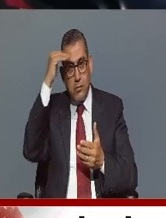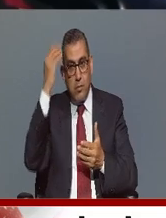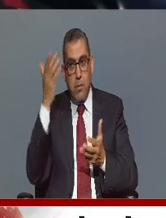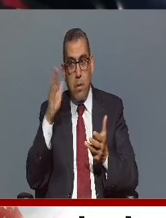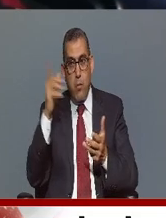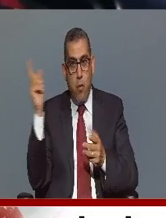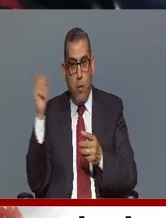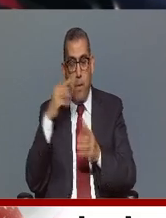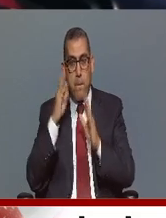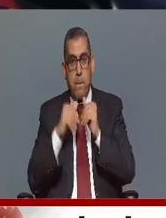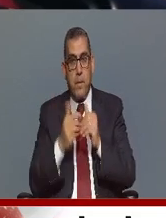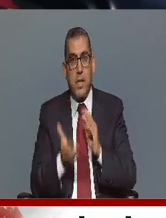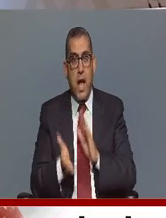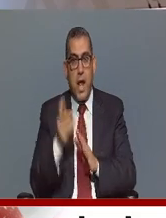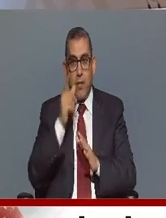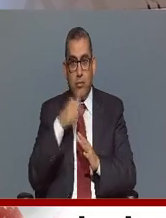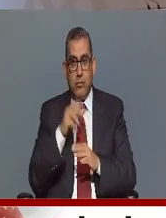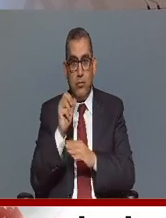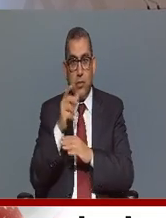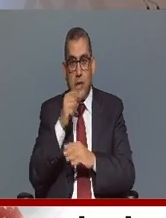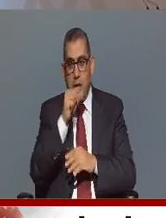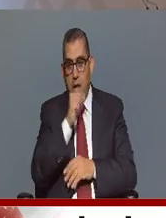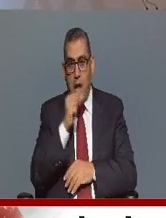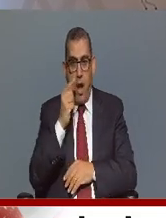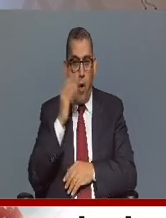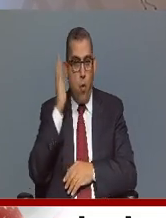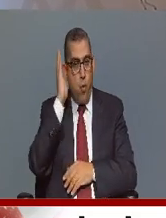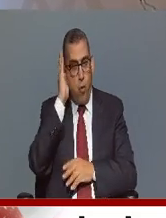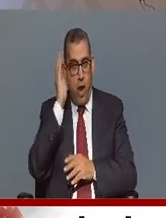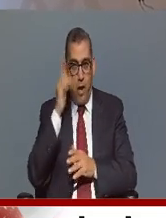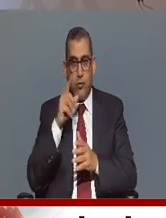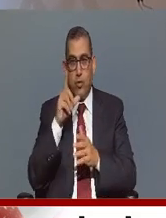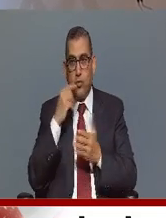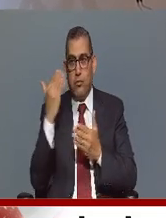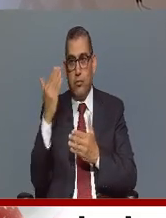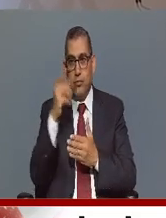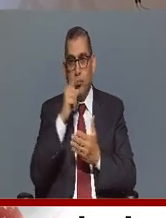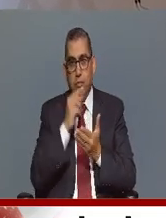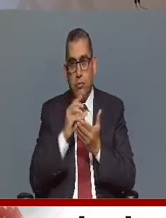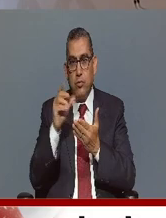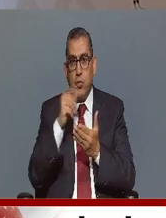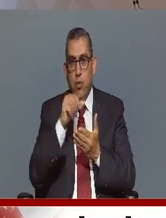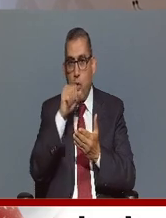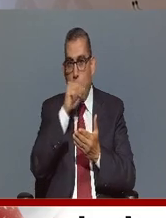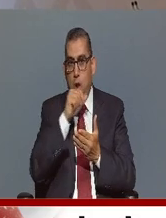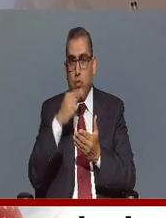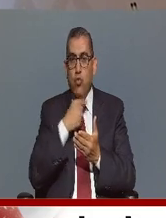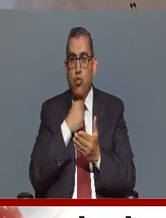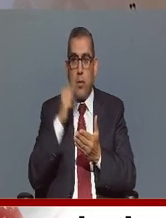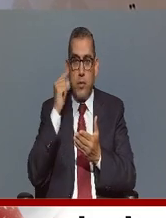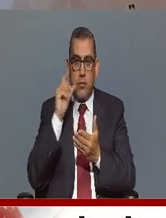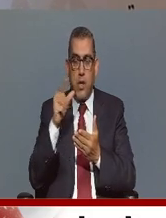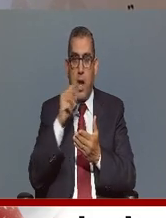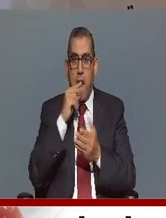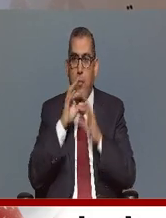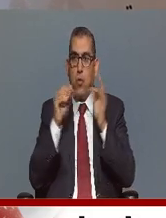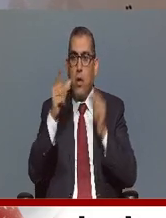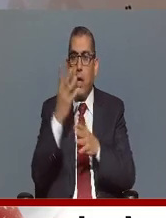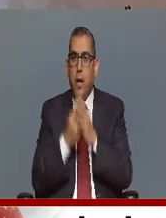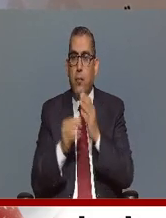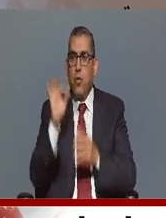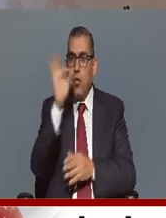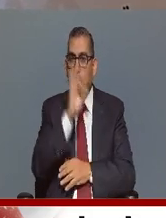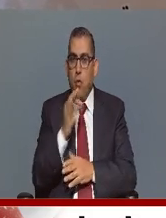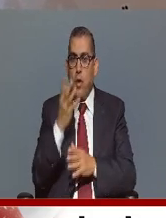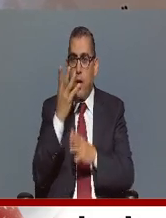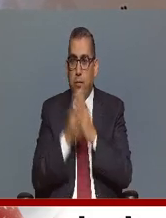المقرئين المصريين المعروفين، وحيكون في جزء لكل واحد منهم وبيتكلم عن تاريخه